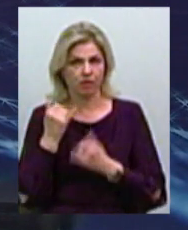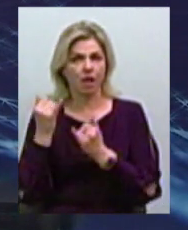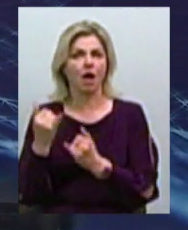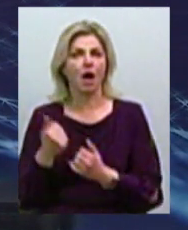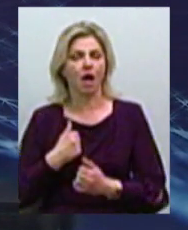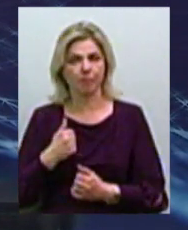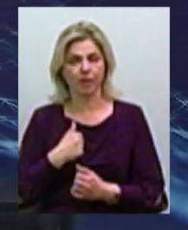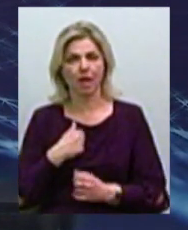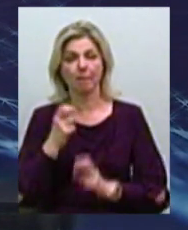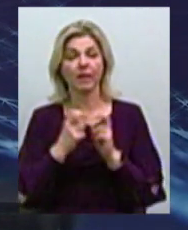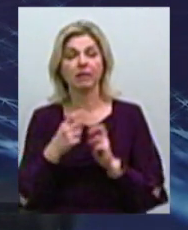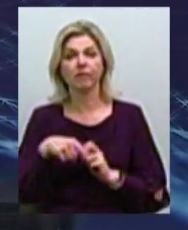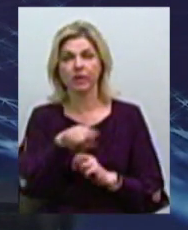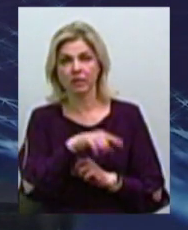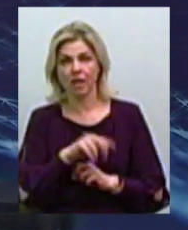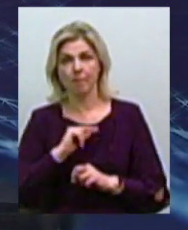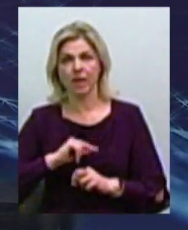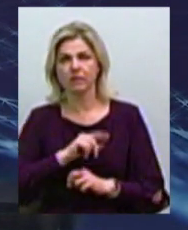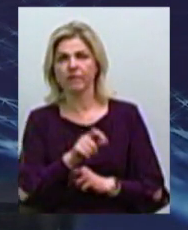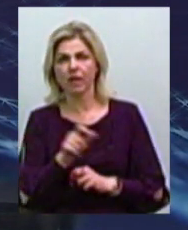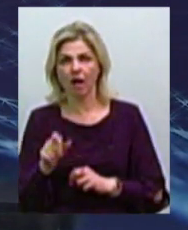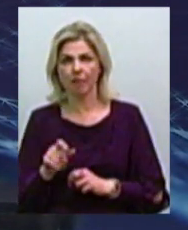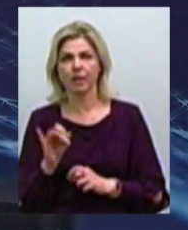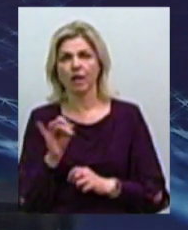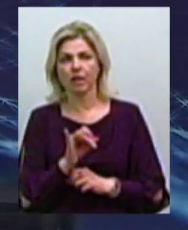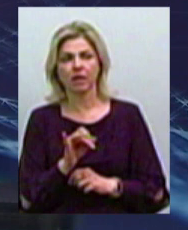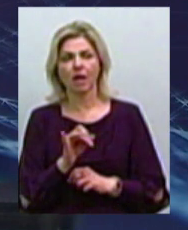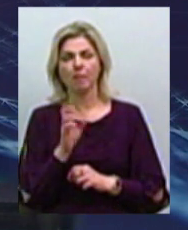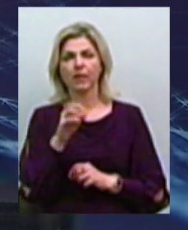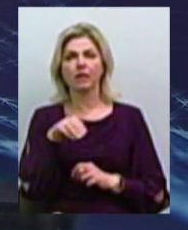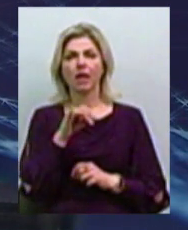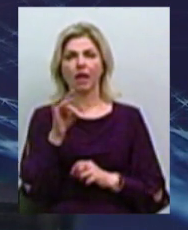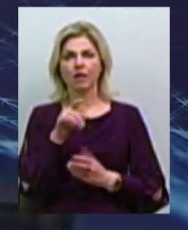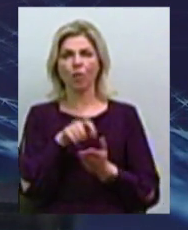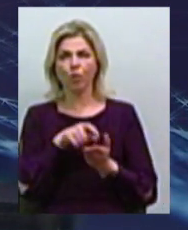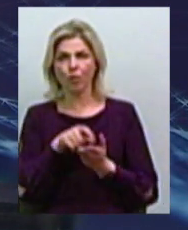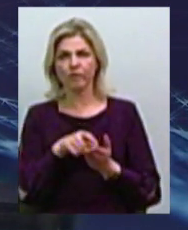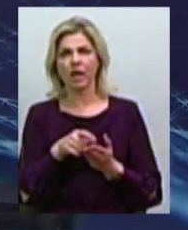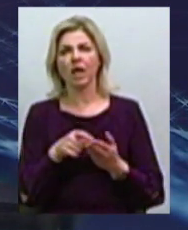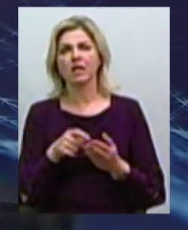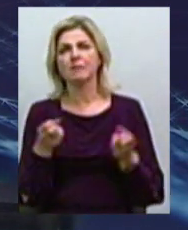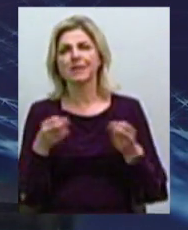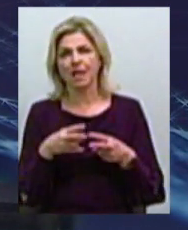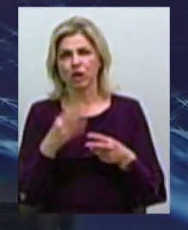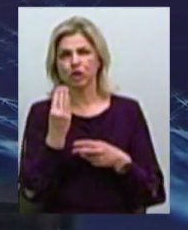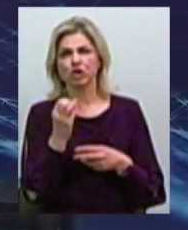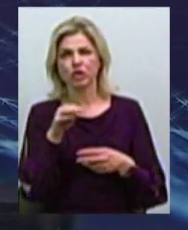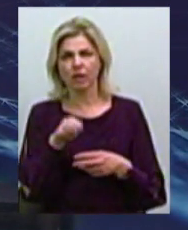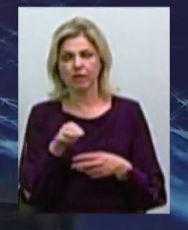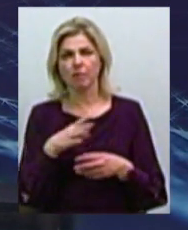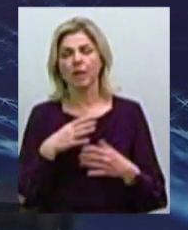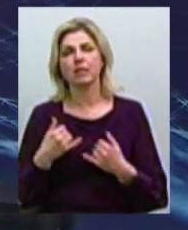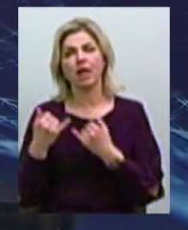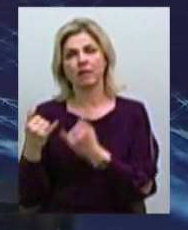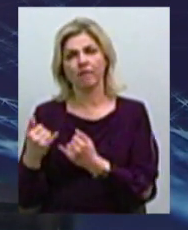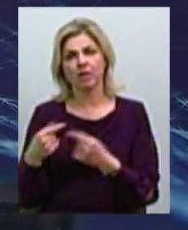його працівниками. І обварювались БТРи антикумулятивними щитами, надавалася інша допомога. І